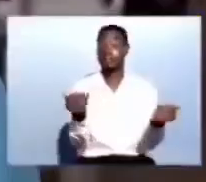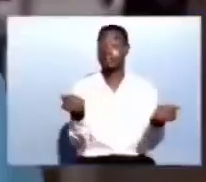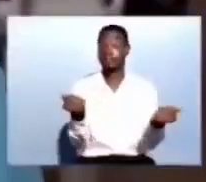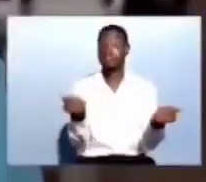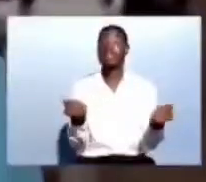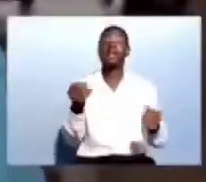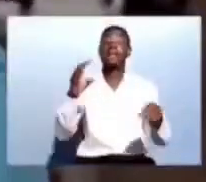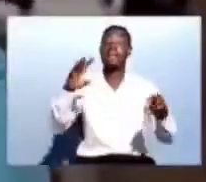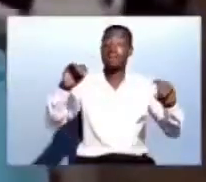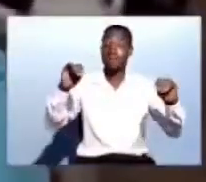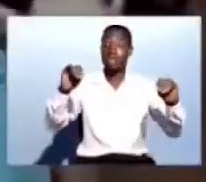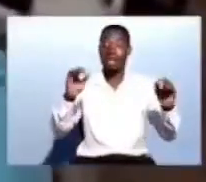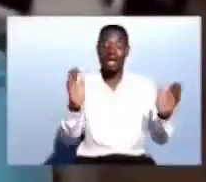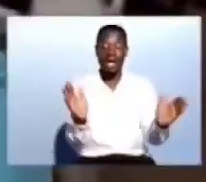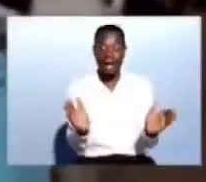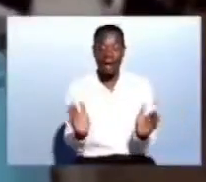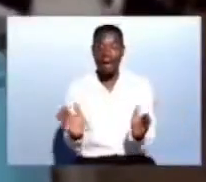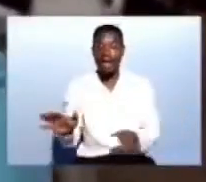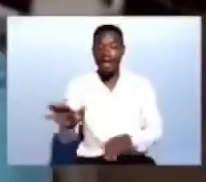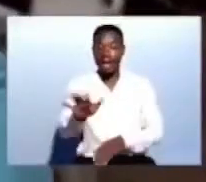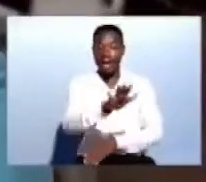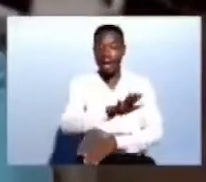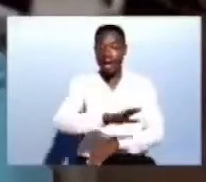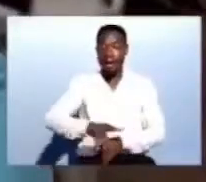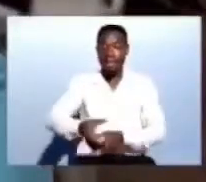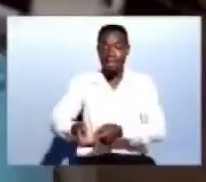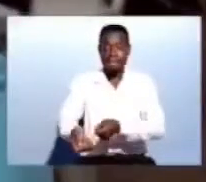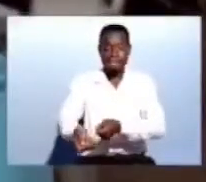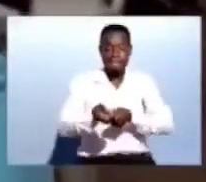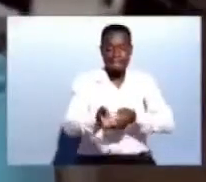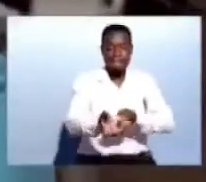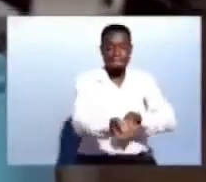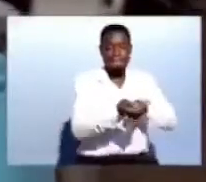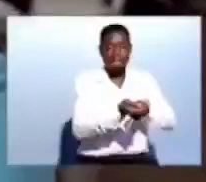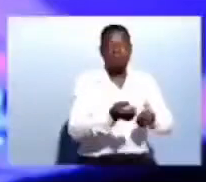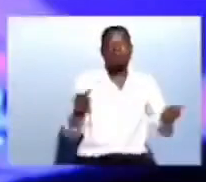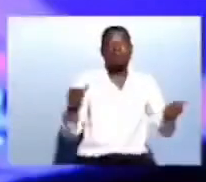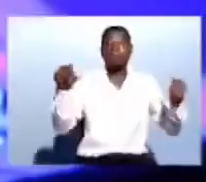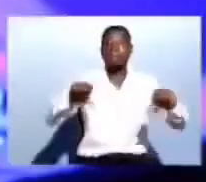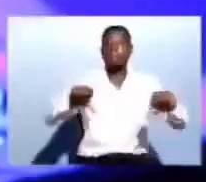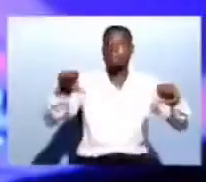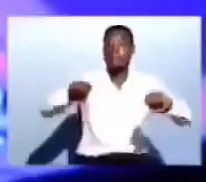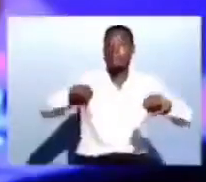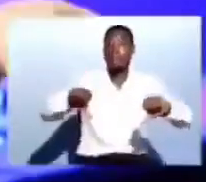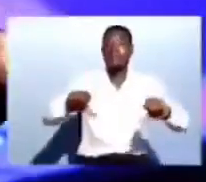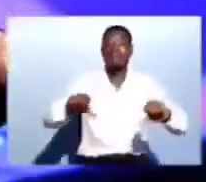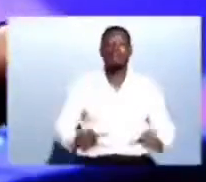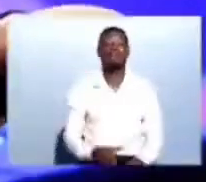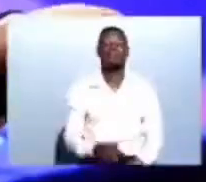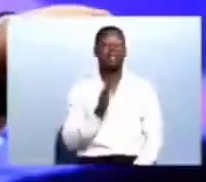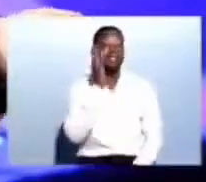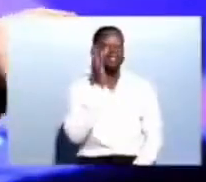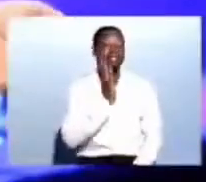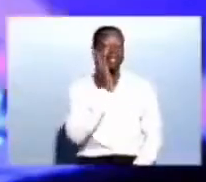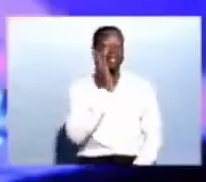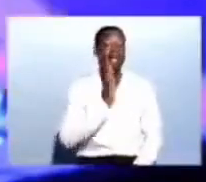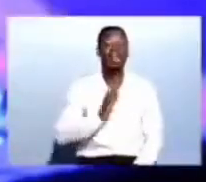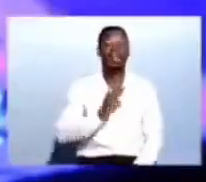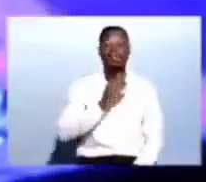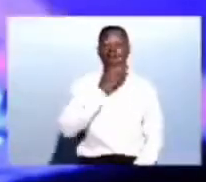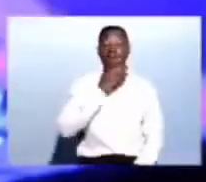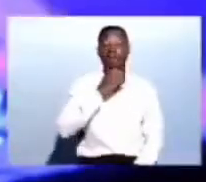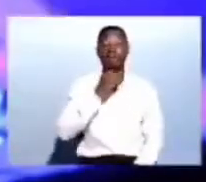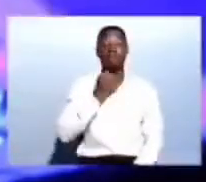mti wako, andaa ardhi vizuri. Ng'oa kila kibaya kinachoweza kudhuru mti wako. Kijana wa kiume na